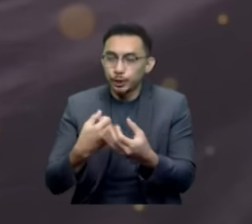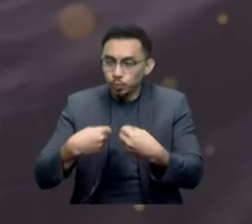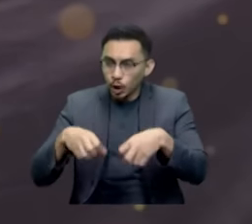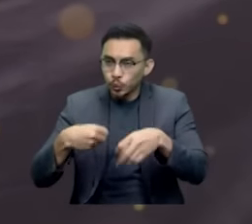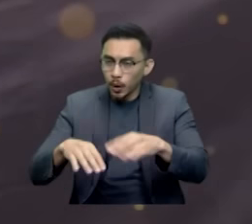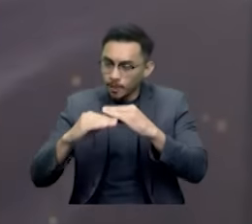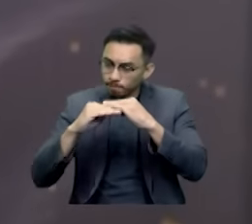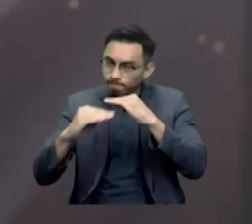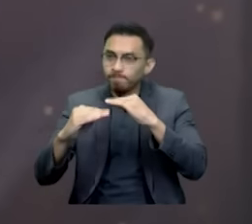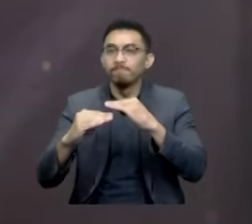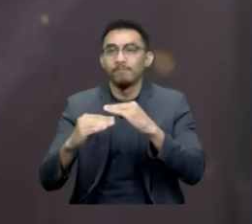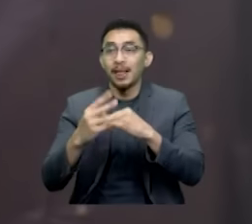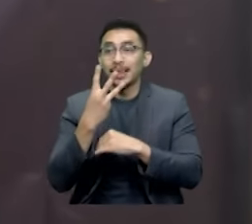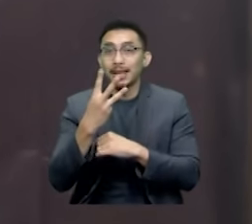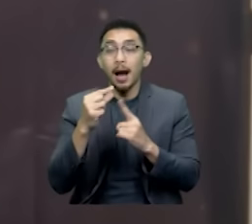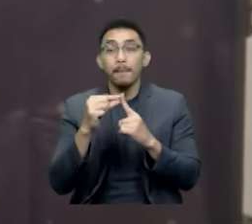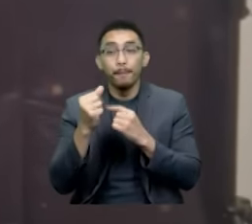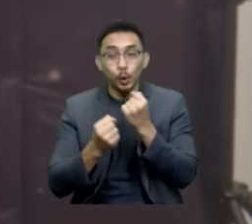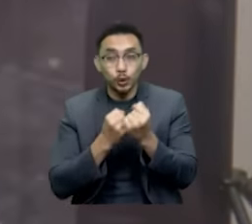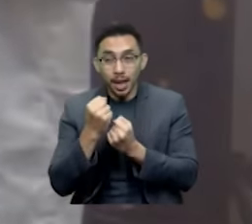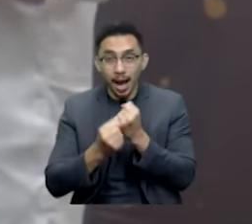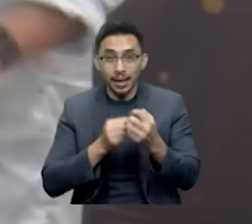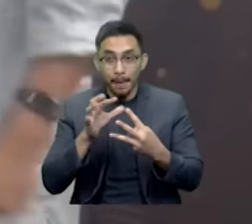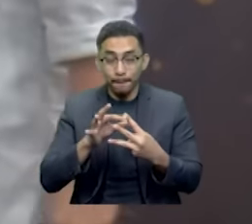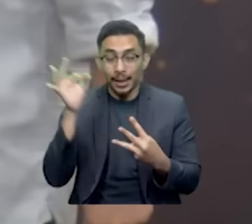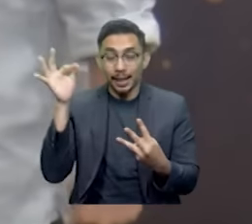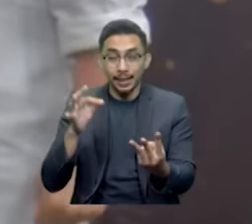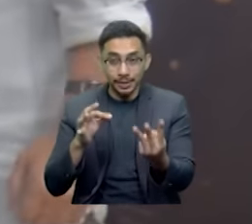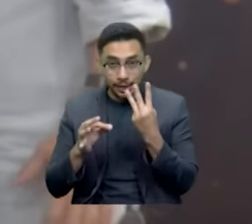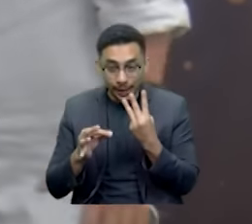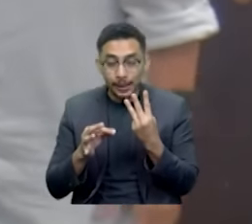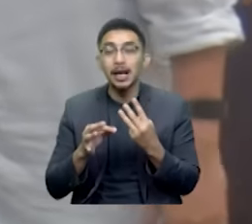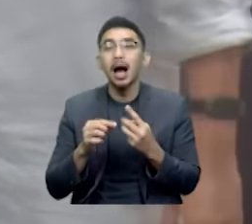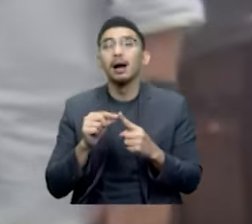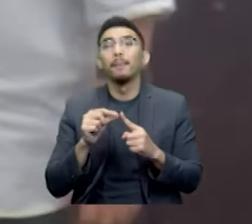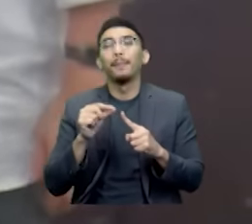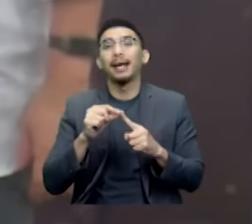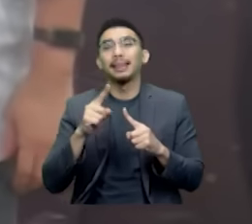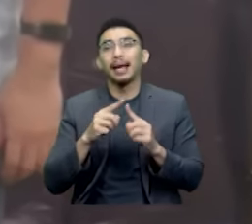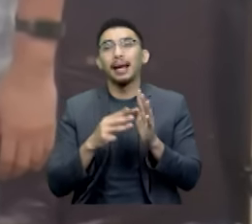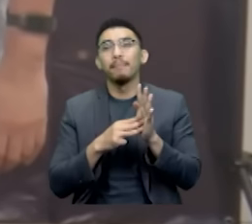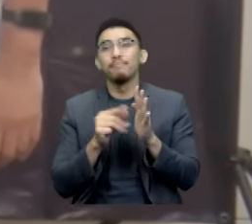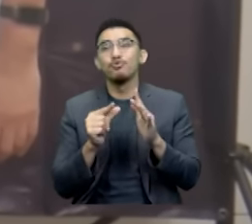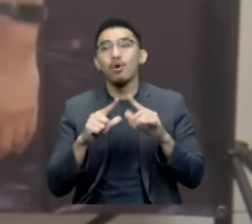terpilih sebagai Top Elite Sales Agent tahun 2023, yakni PT Moladin Digital